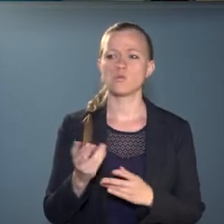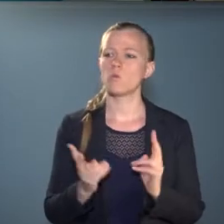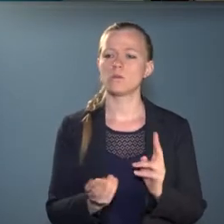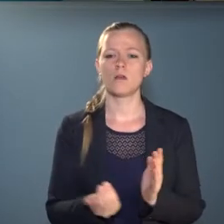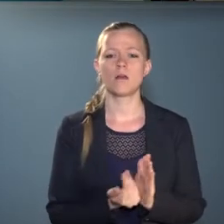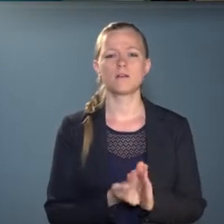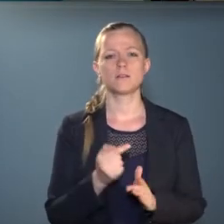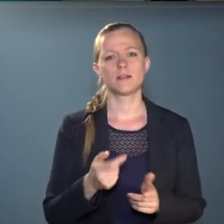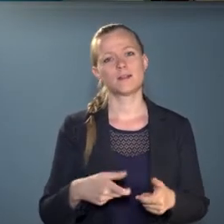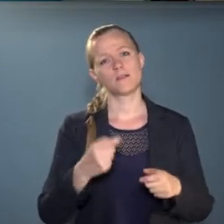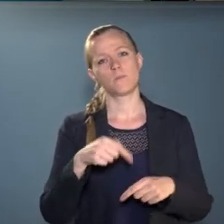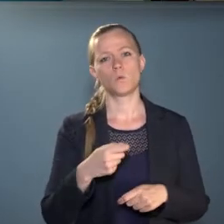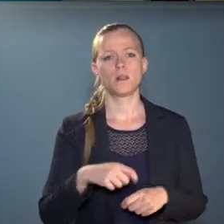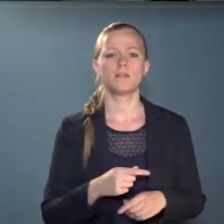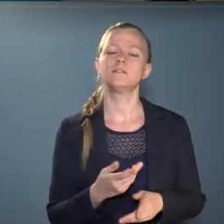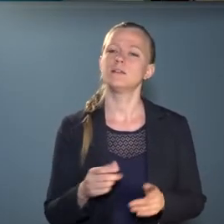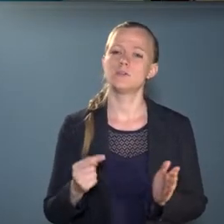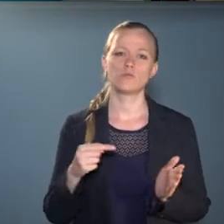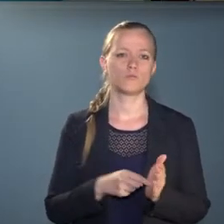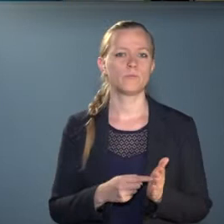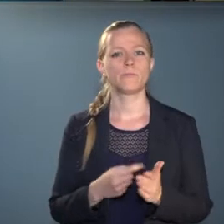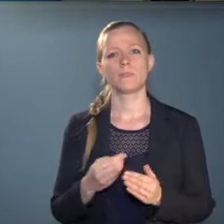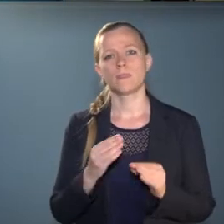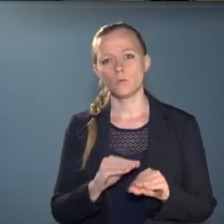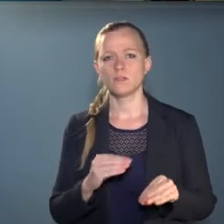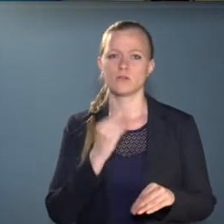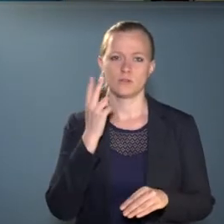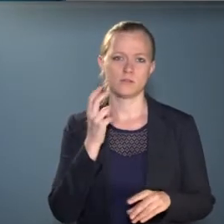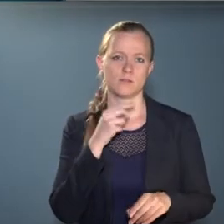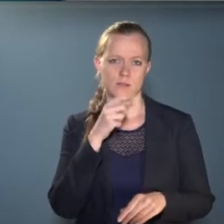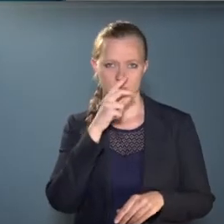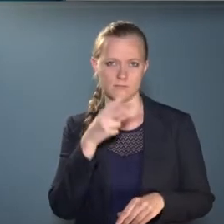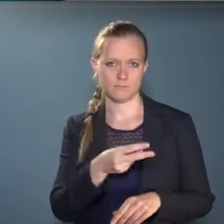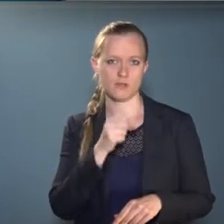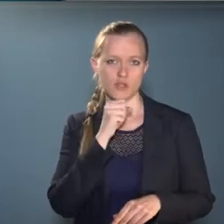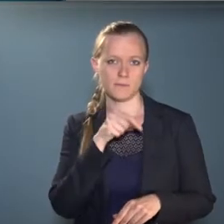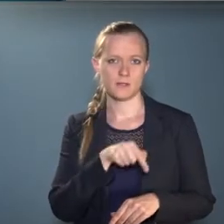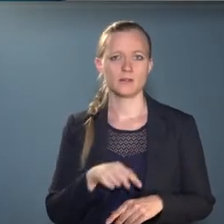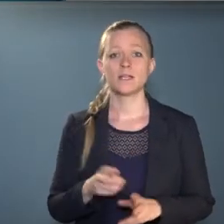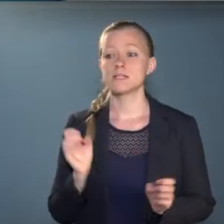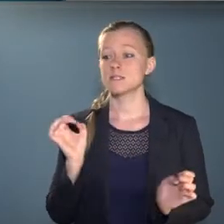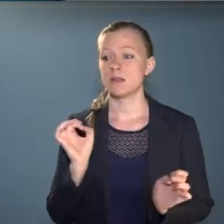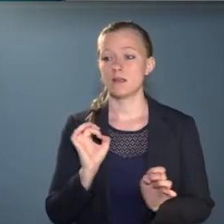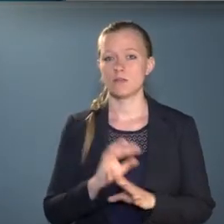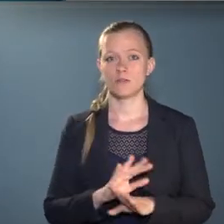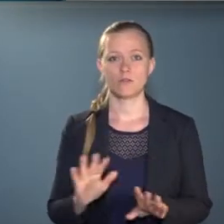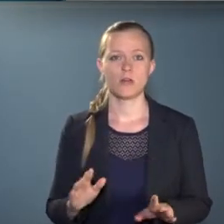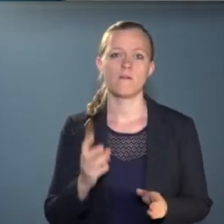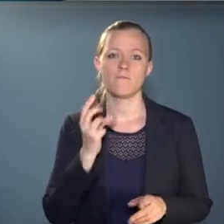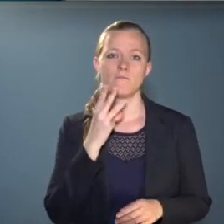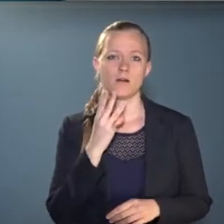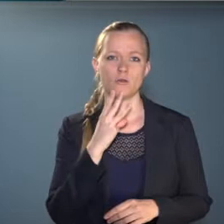hasznosítás lehetőségét, és elsősorban oktatási intézményt láttunk volna szívesen a Siblikben. Szerencsére a